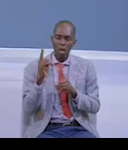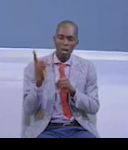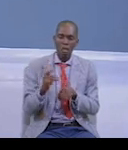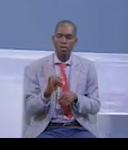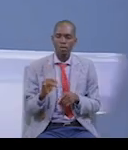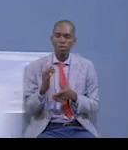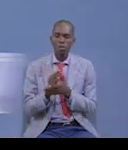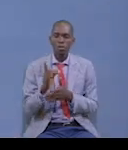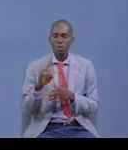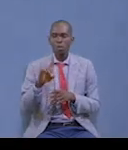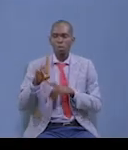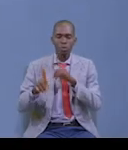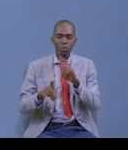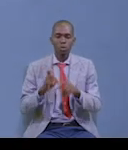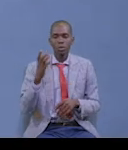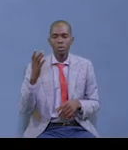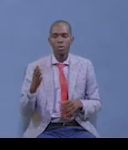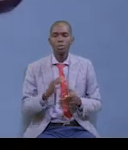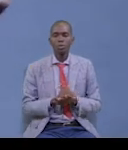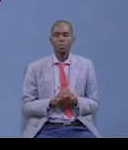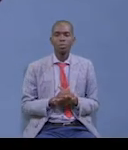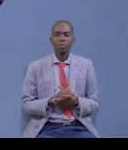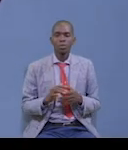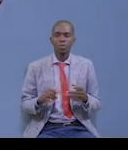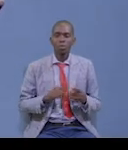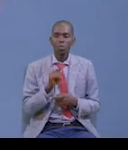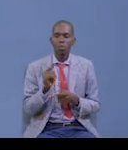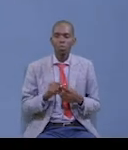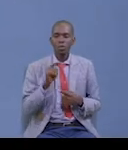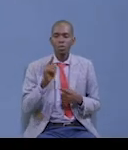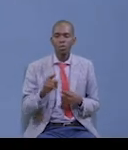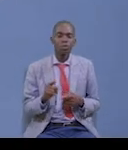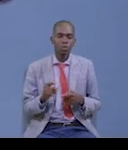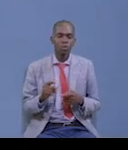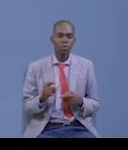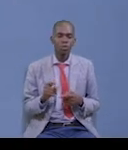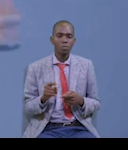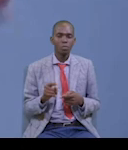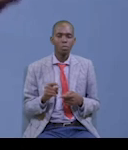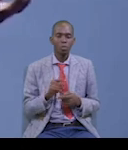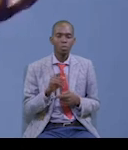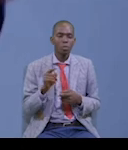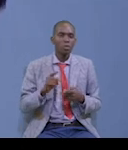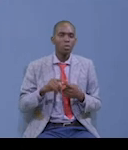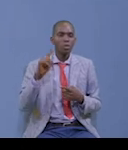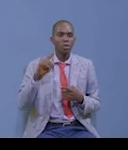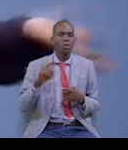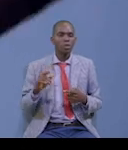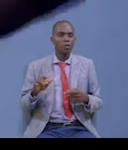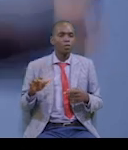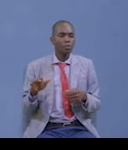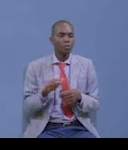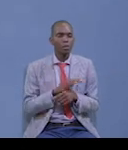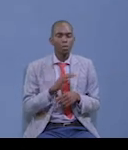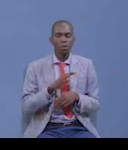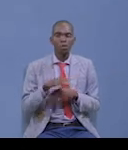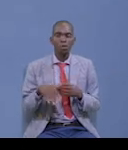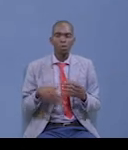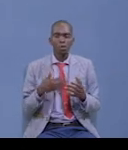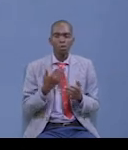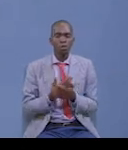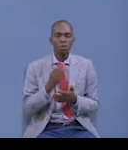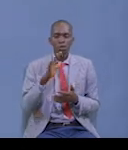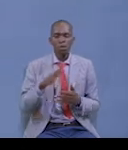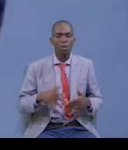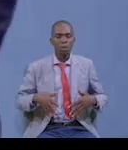question. ఎవరి ప్రశ్నకైనా జవాబిస్తున్నారు. Will you fill all your days with positive, productive activity?